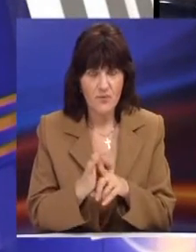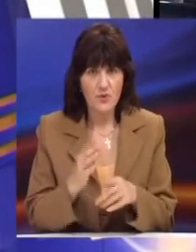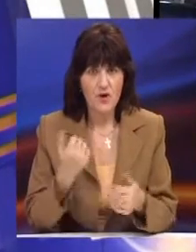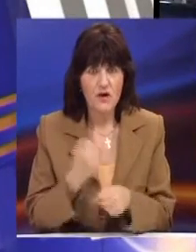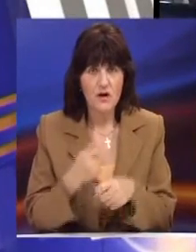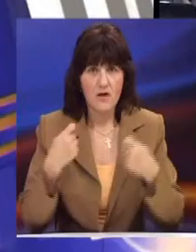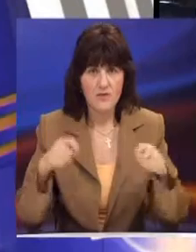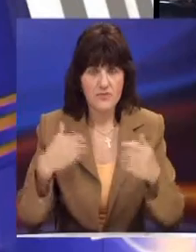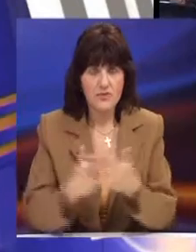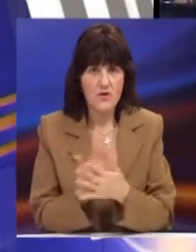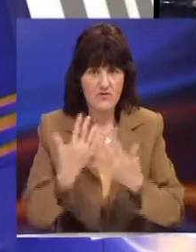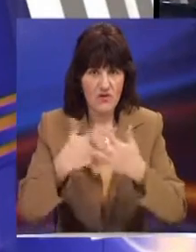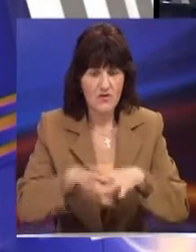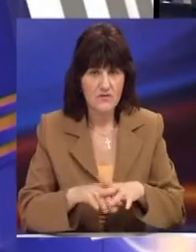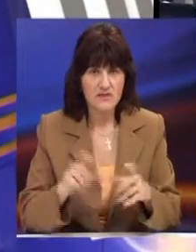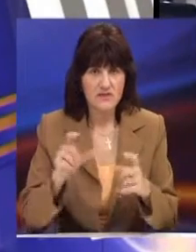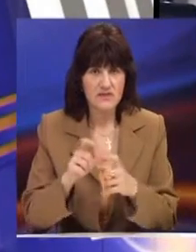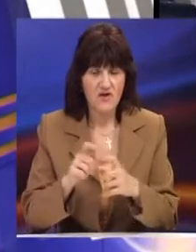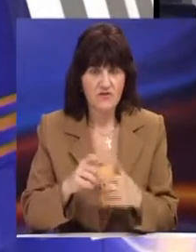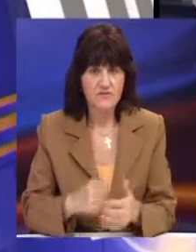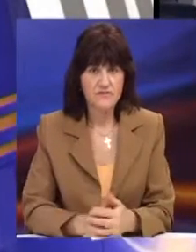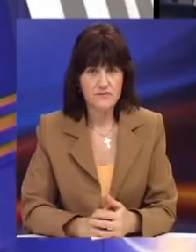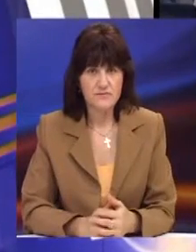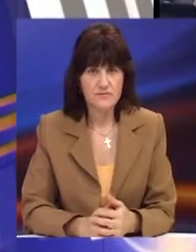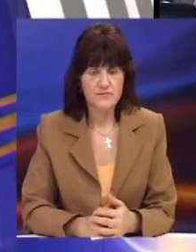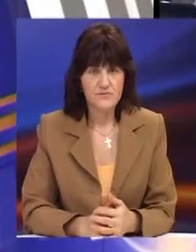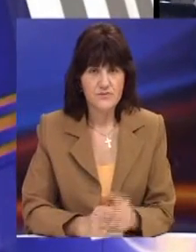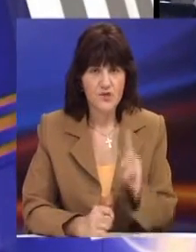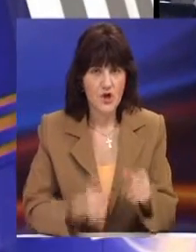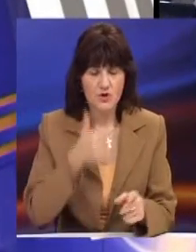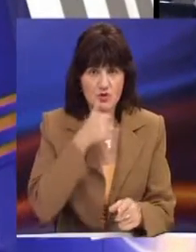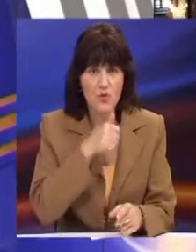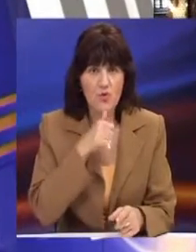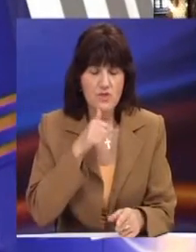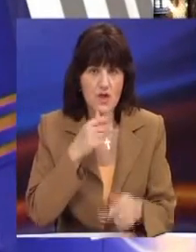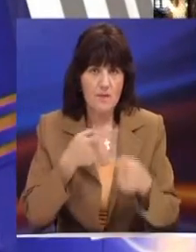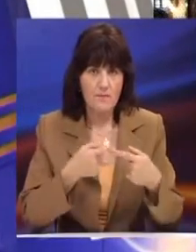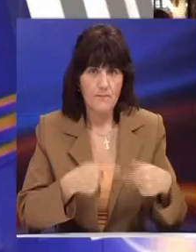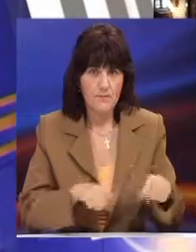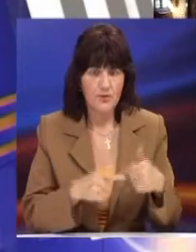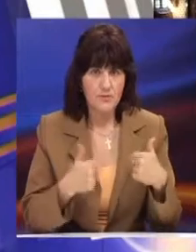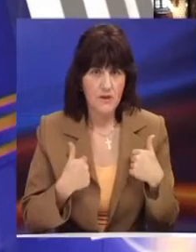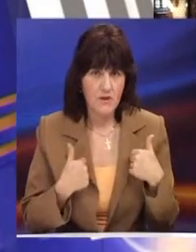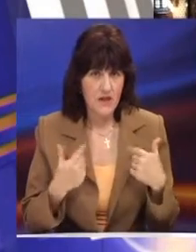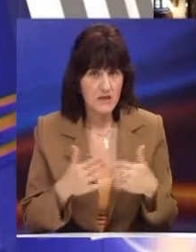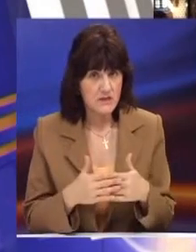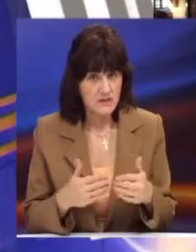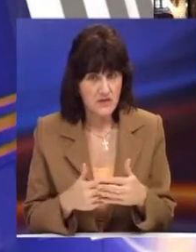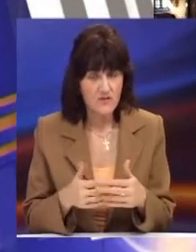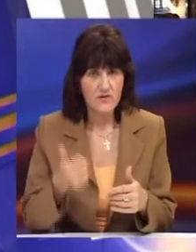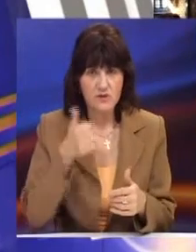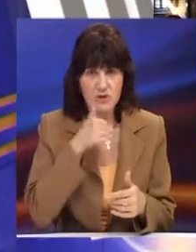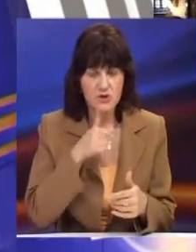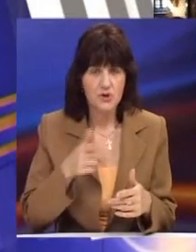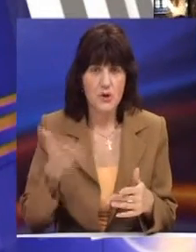sa gradnjom pogona kreće i industrijski Swarovski. Ono što je posebno za mene onako zadovoljstvo